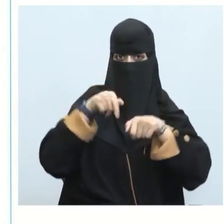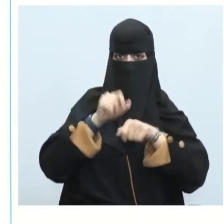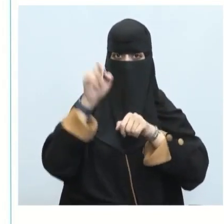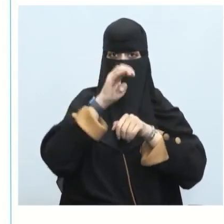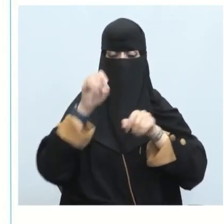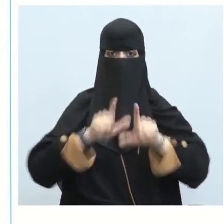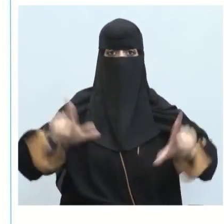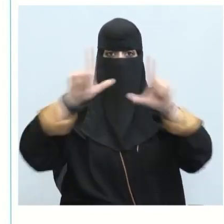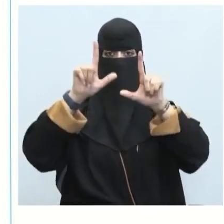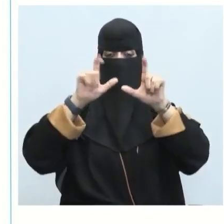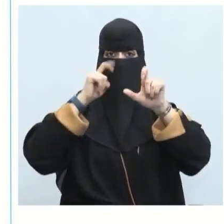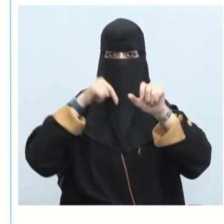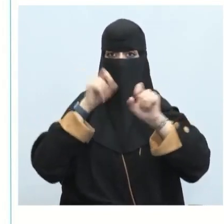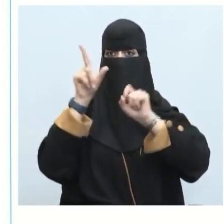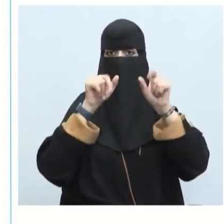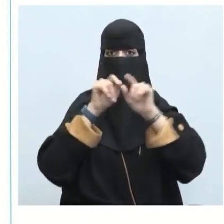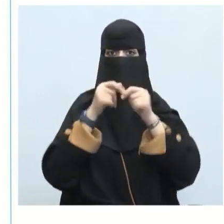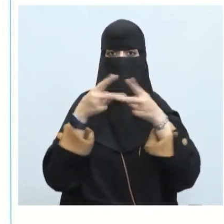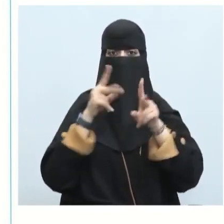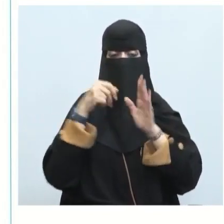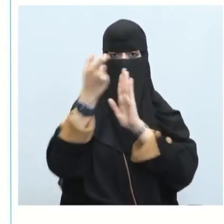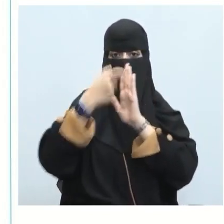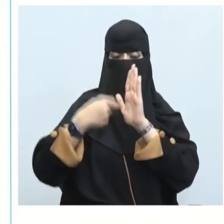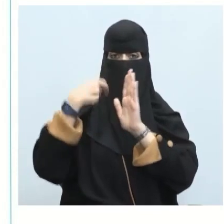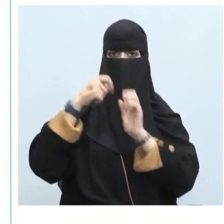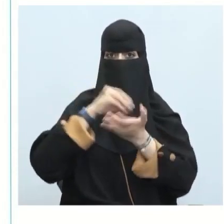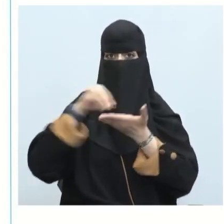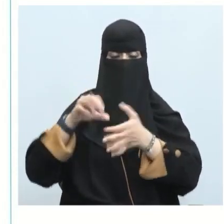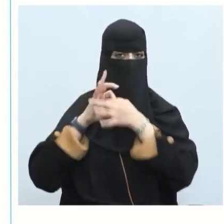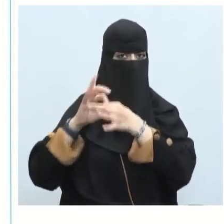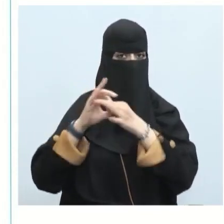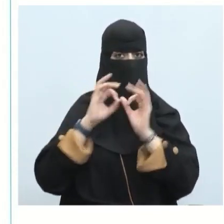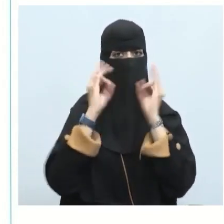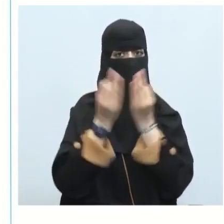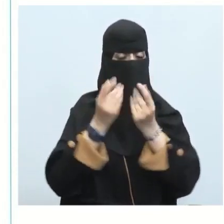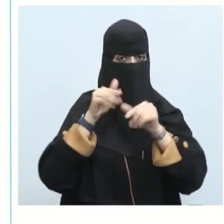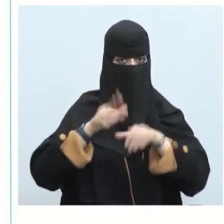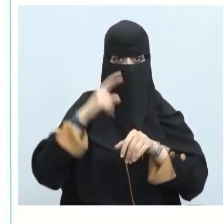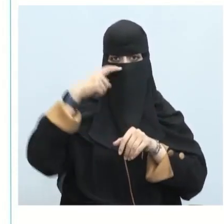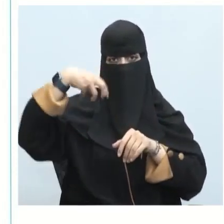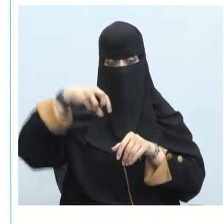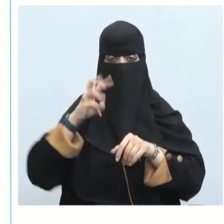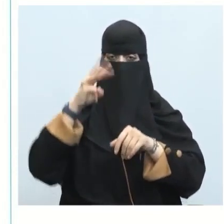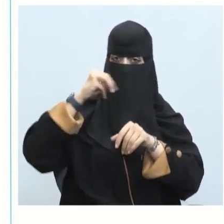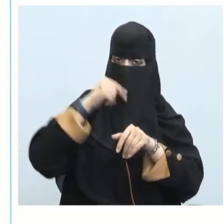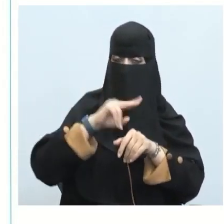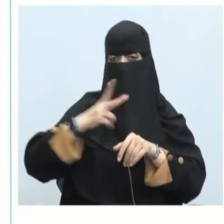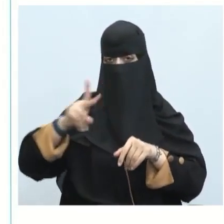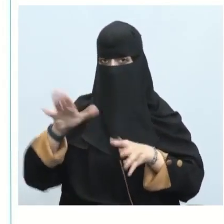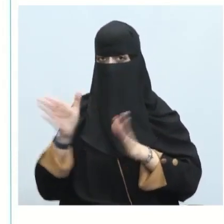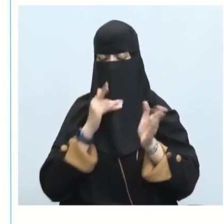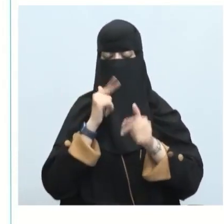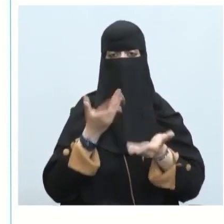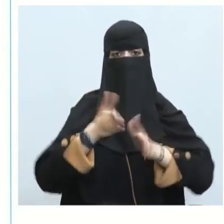الالكترونيه والمنتديات والمدونات ووسائل التواصل الاجتماعي وغيرها